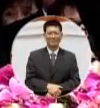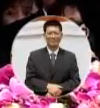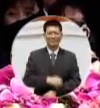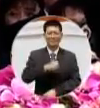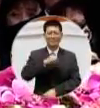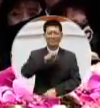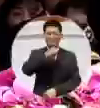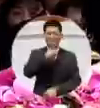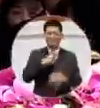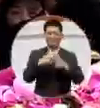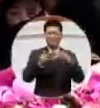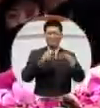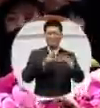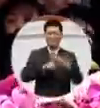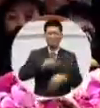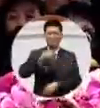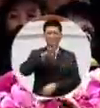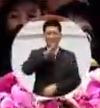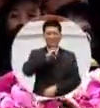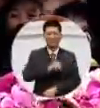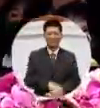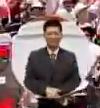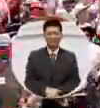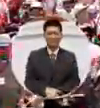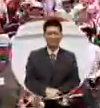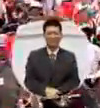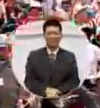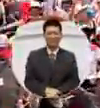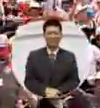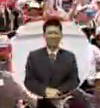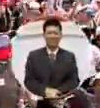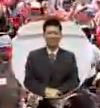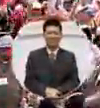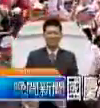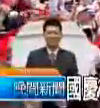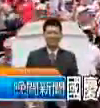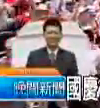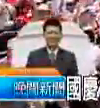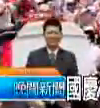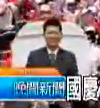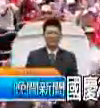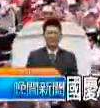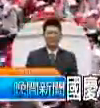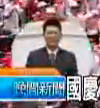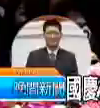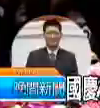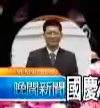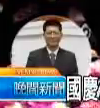台湾民主万岁！ 台